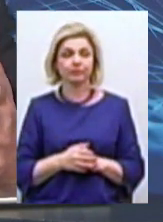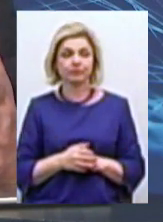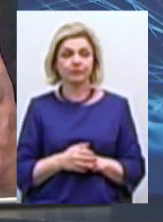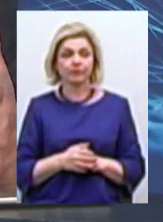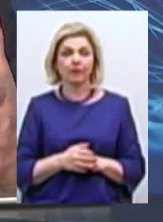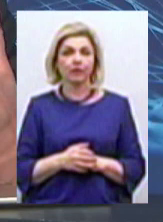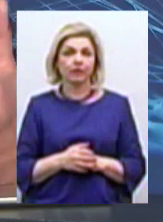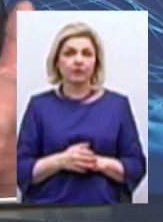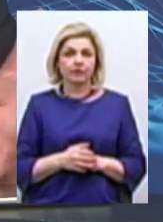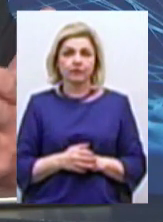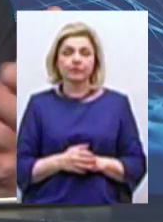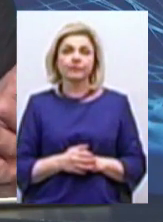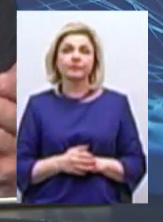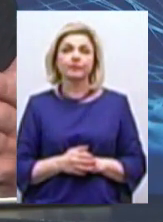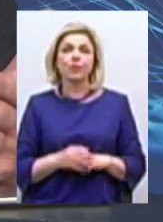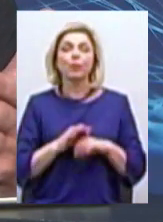проводили